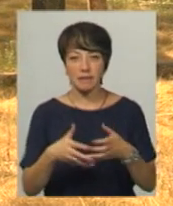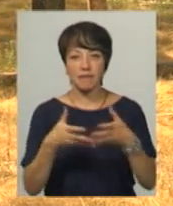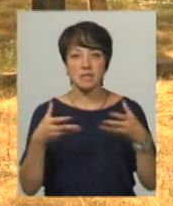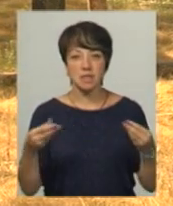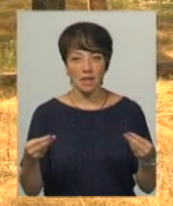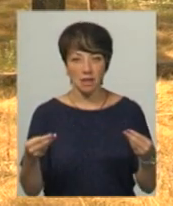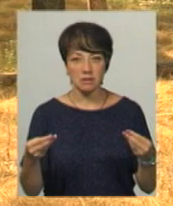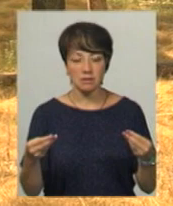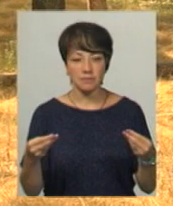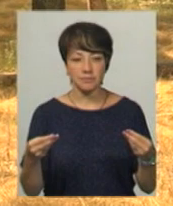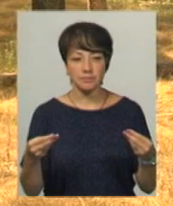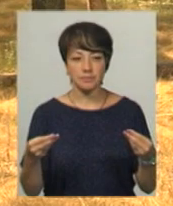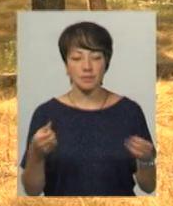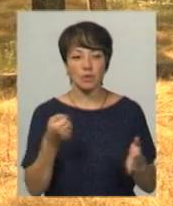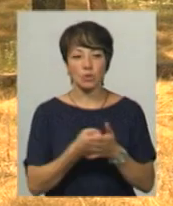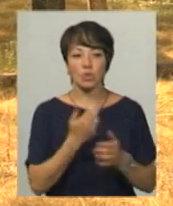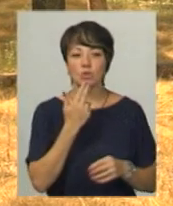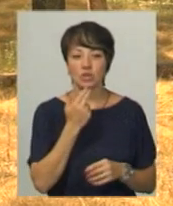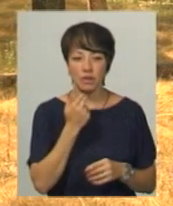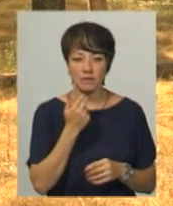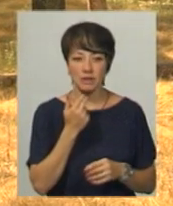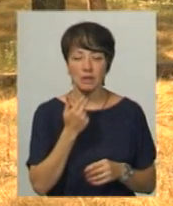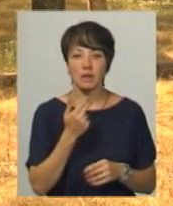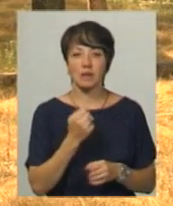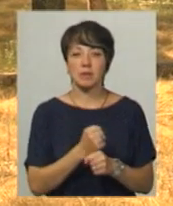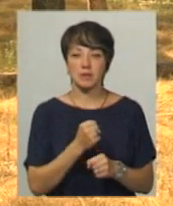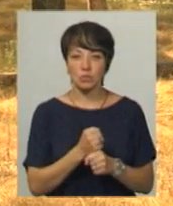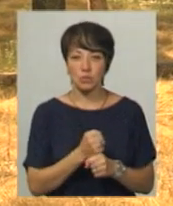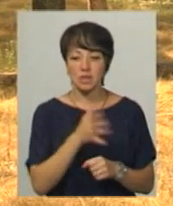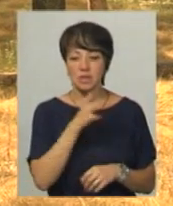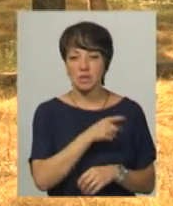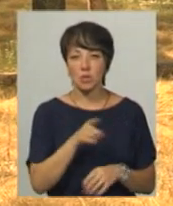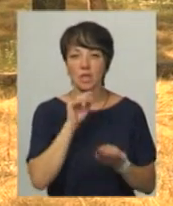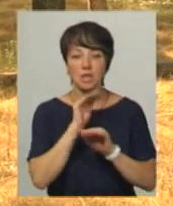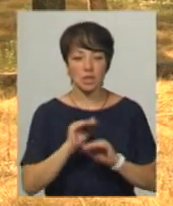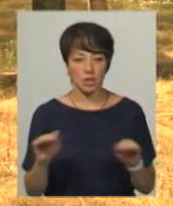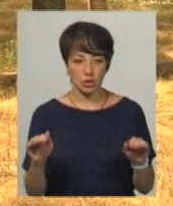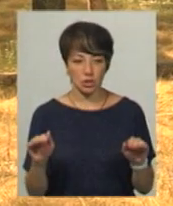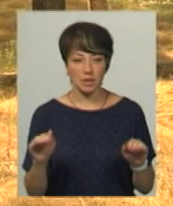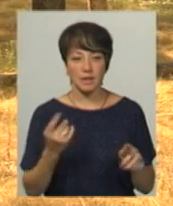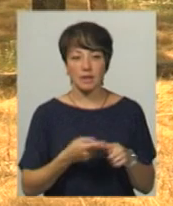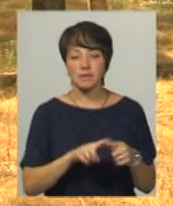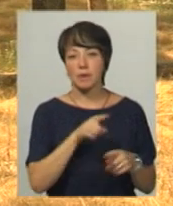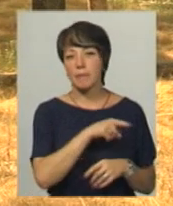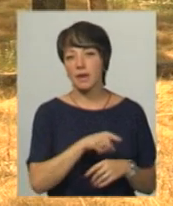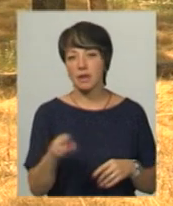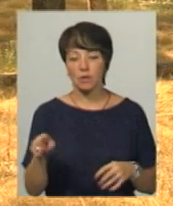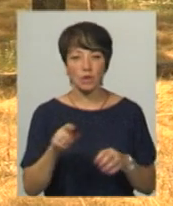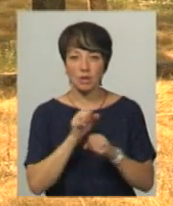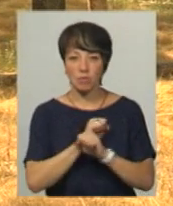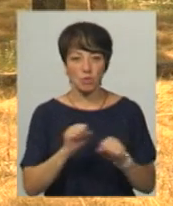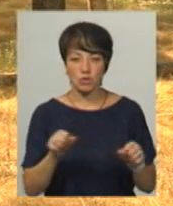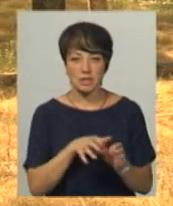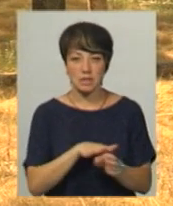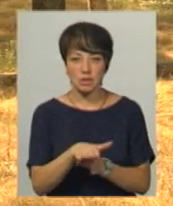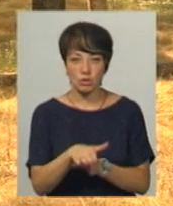весни по червень діє сезон тиші. В цей період не можна